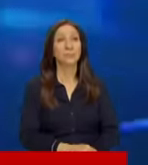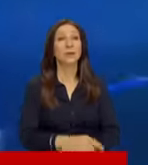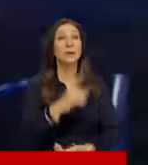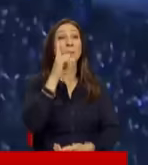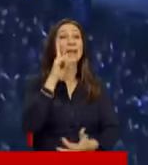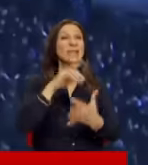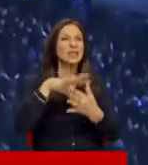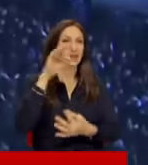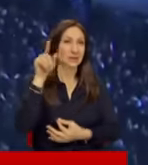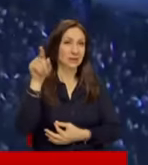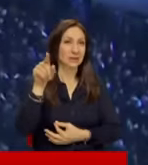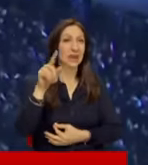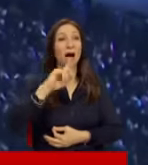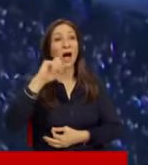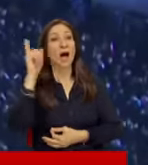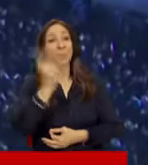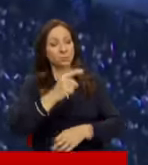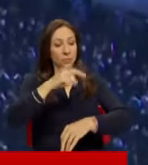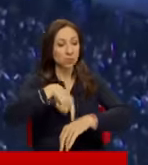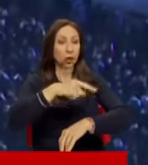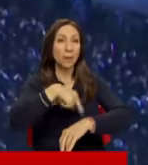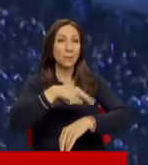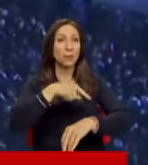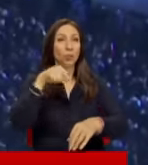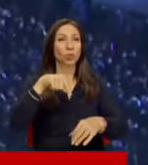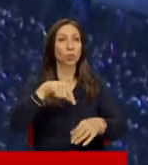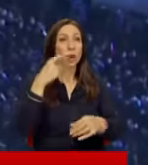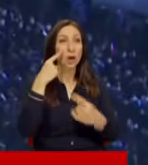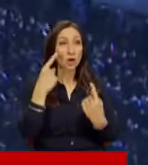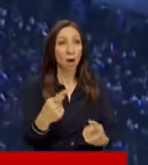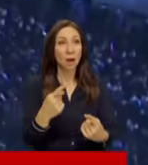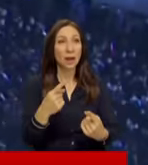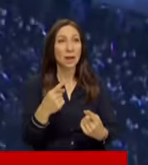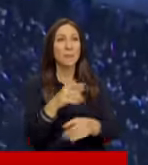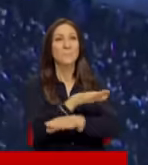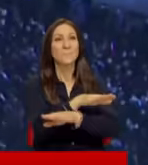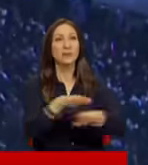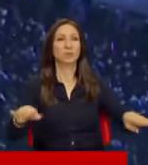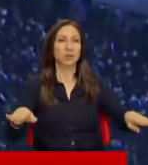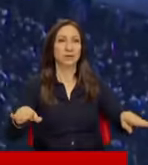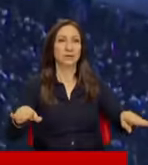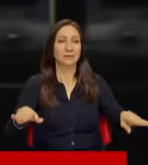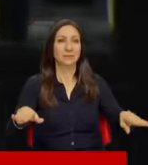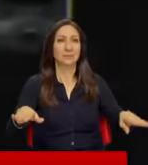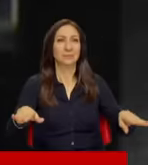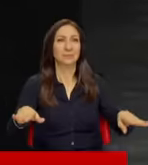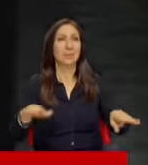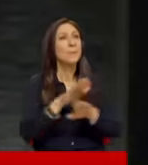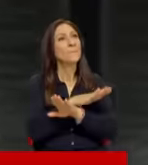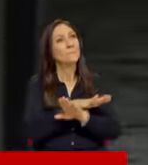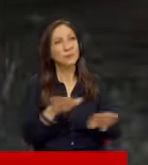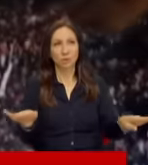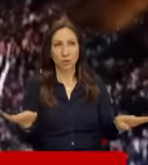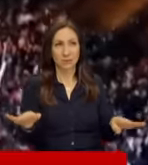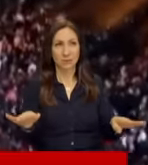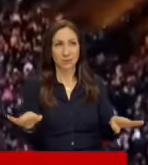Bir kişinin vesayet dönemi bugün itibariyle bitmiştir.